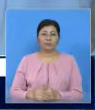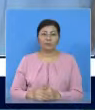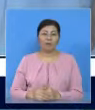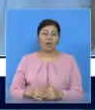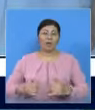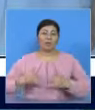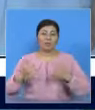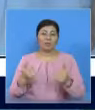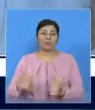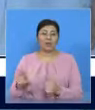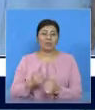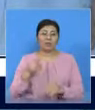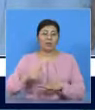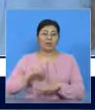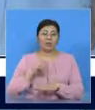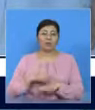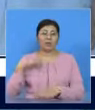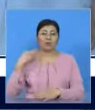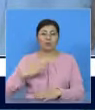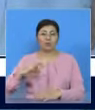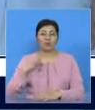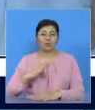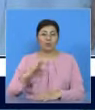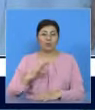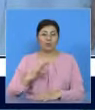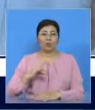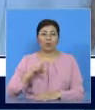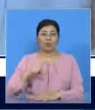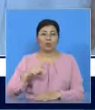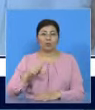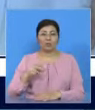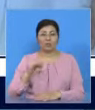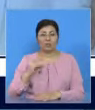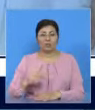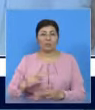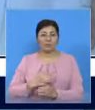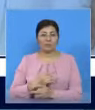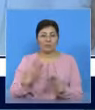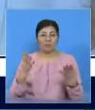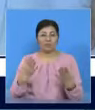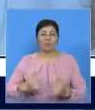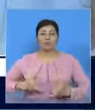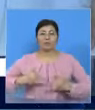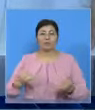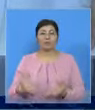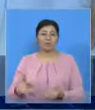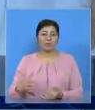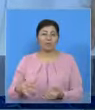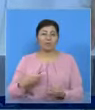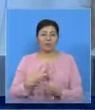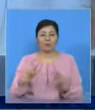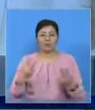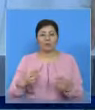Позвольте поздравить вас от имени акима Актюбинской области Ондасына Сейиловича Уразалина с праздником. Уважать и всячески